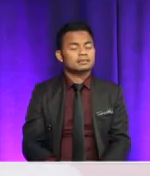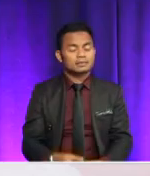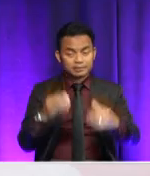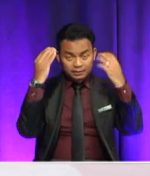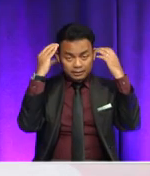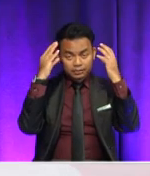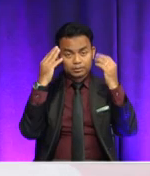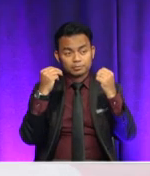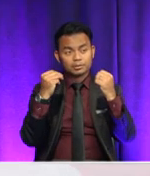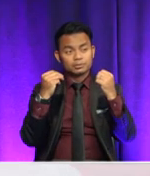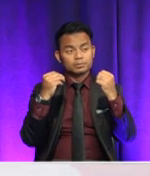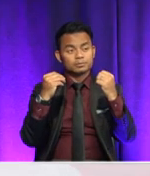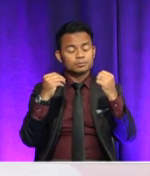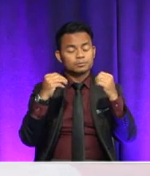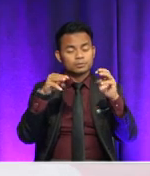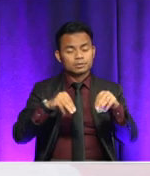anak-anak